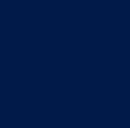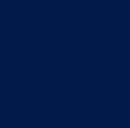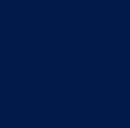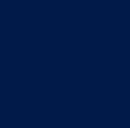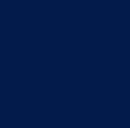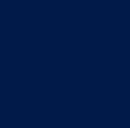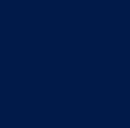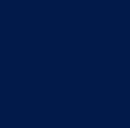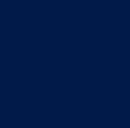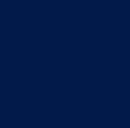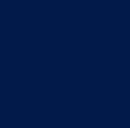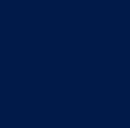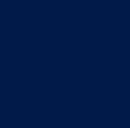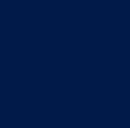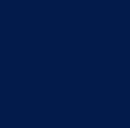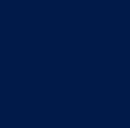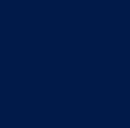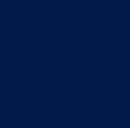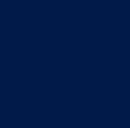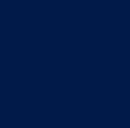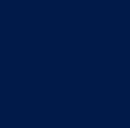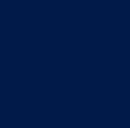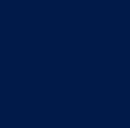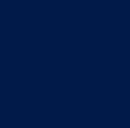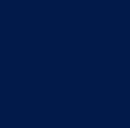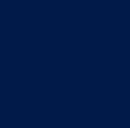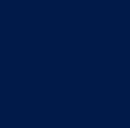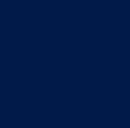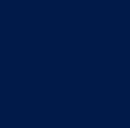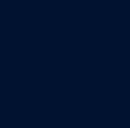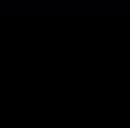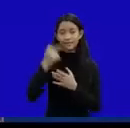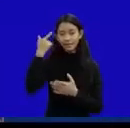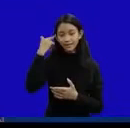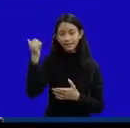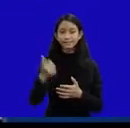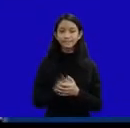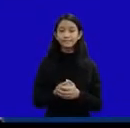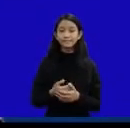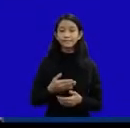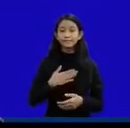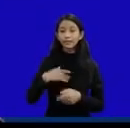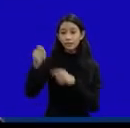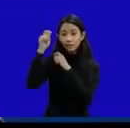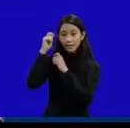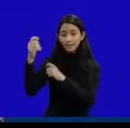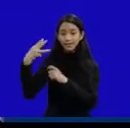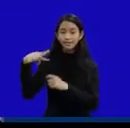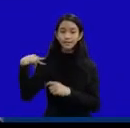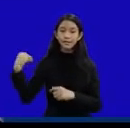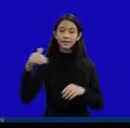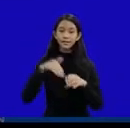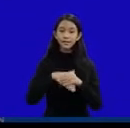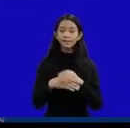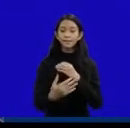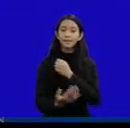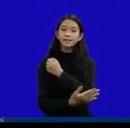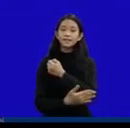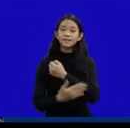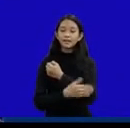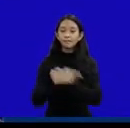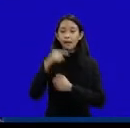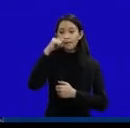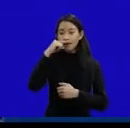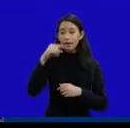Halo assalamualaikum warahmatullahi wabarakatuh yang saya hormati Menteri Dalam Negeri bapak Muhammad